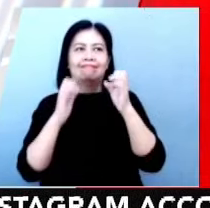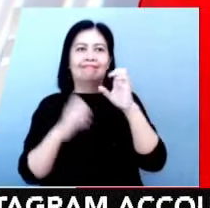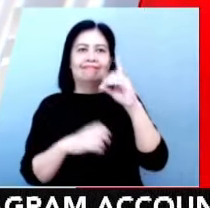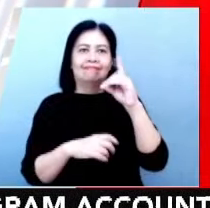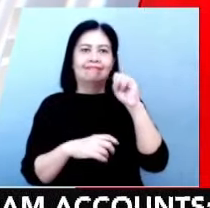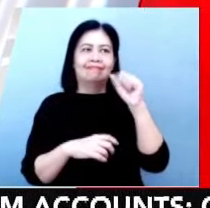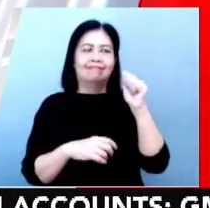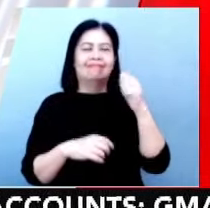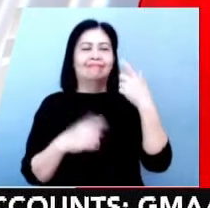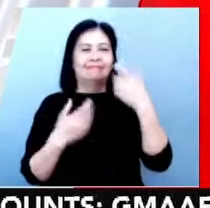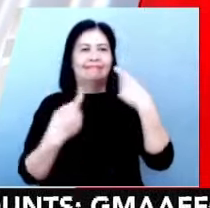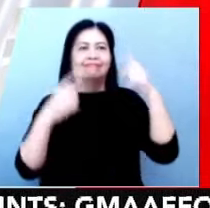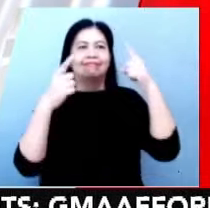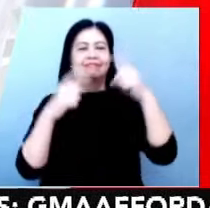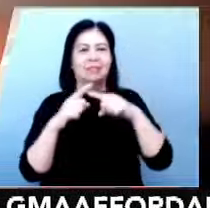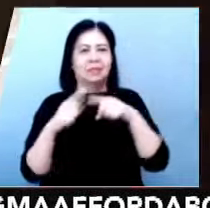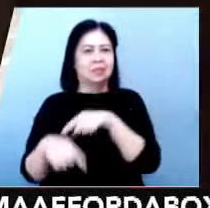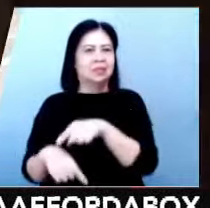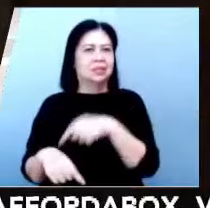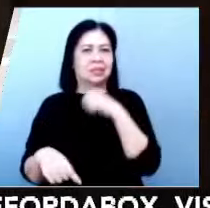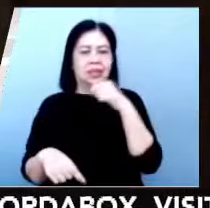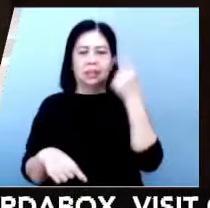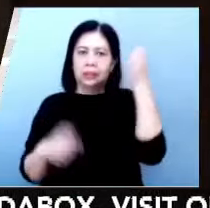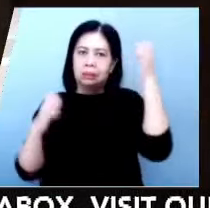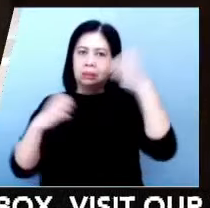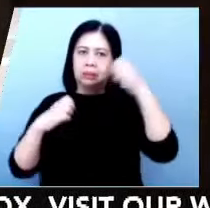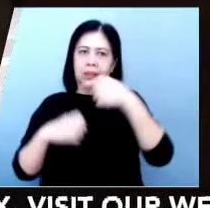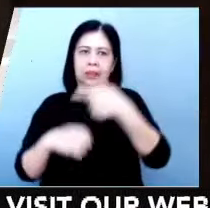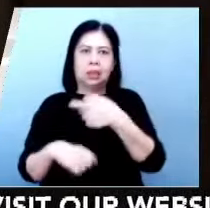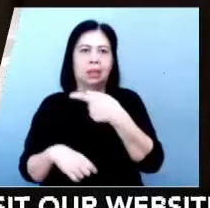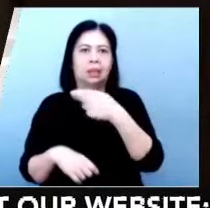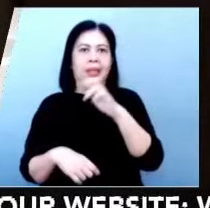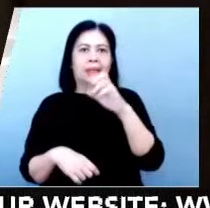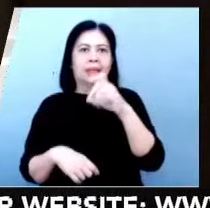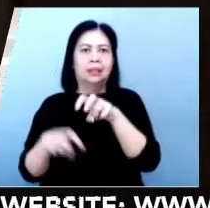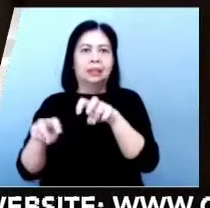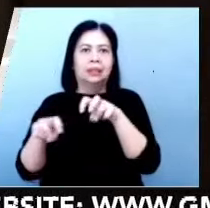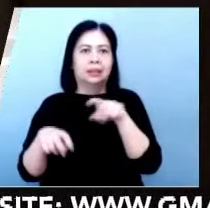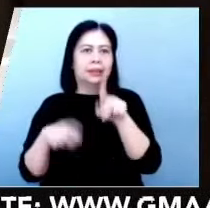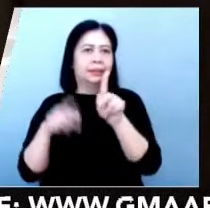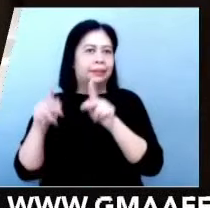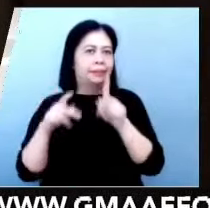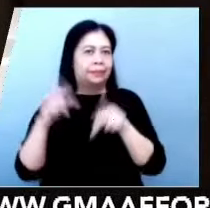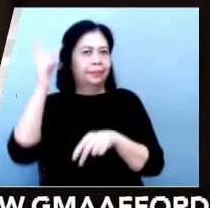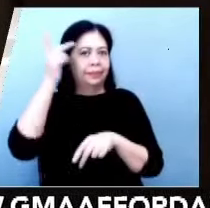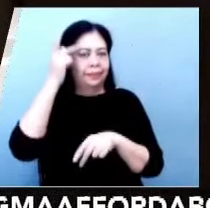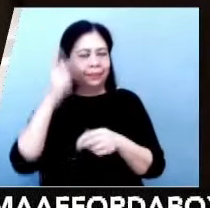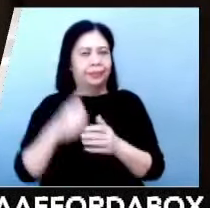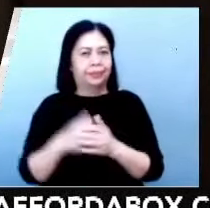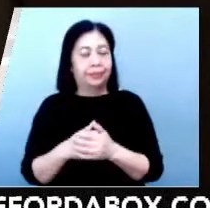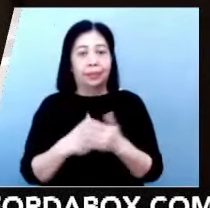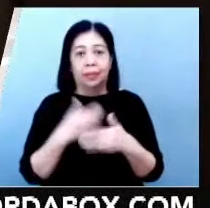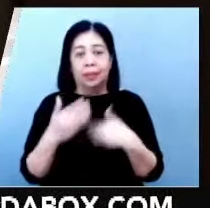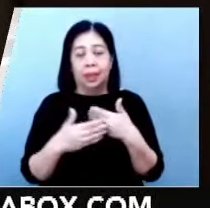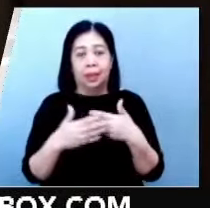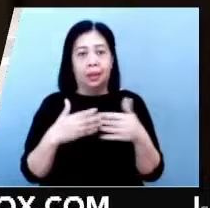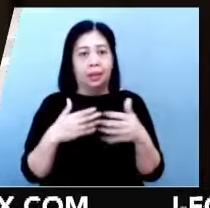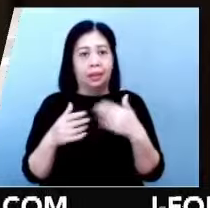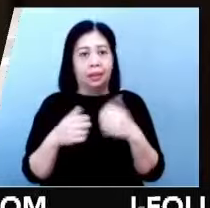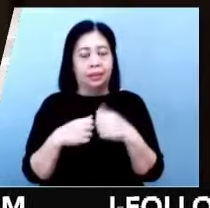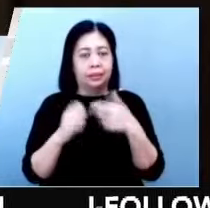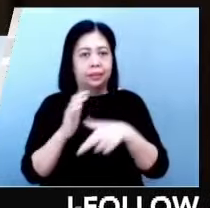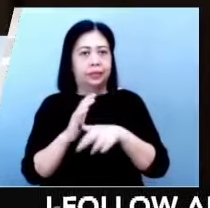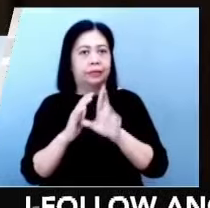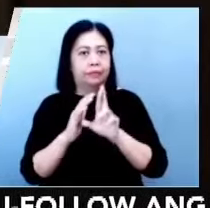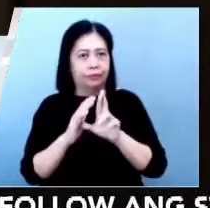the greed of our politicians. Sa kabila ng utos ng Pangulo na pangunahan na ng Senado ang pag-review sa Konstitusyon, tuloy